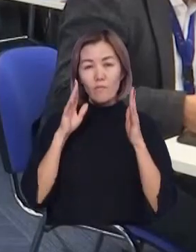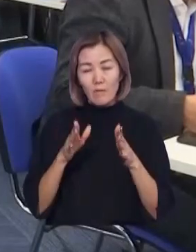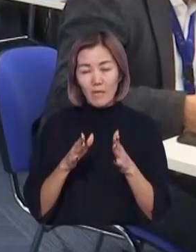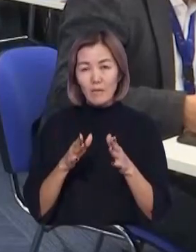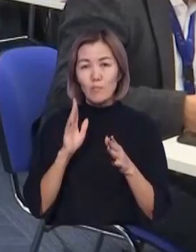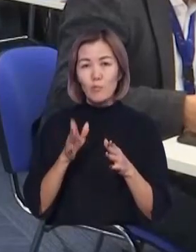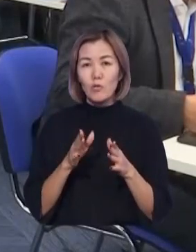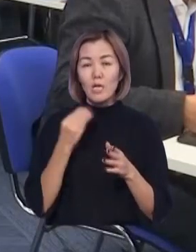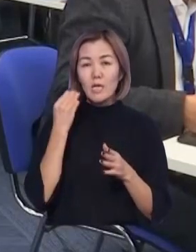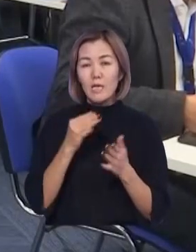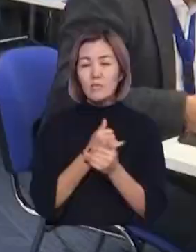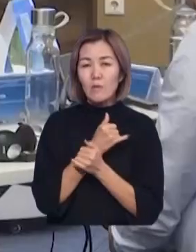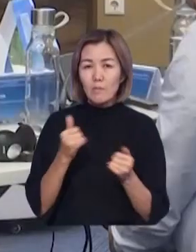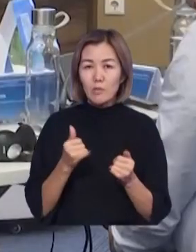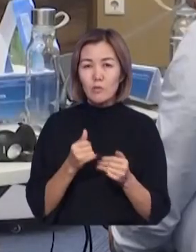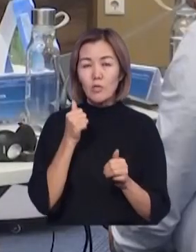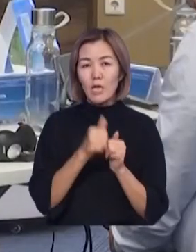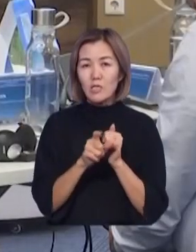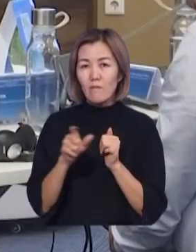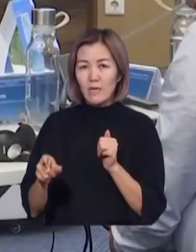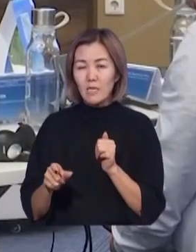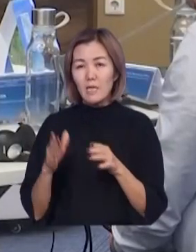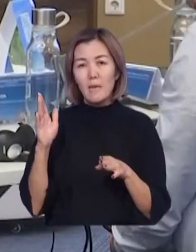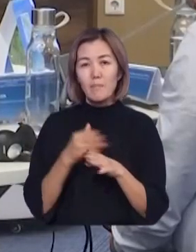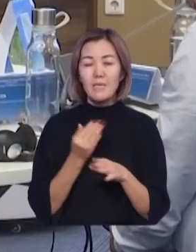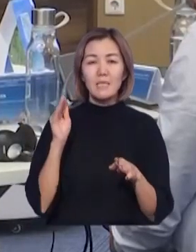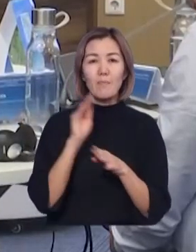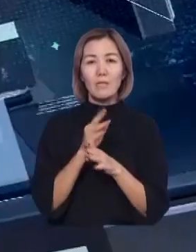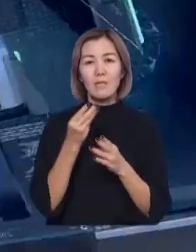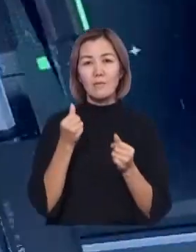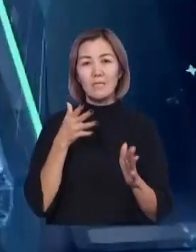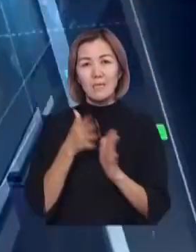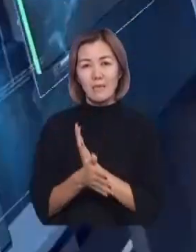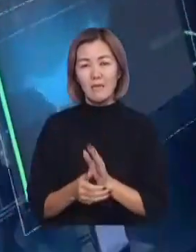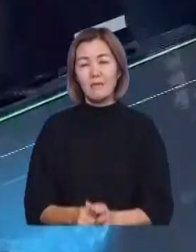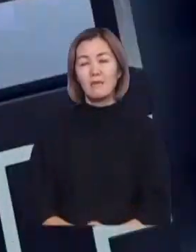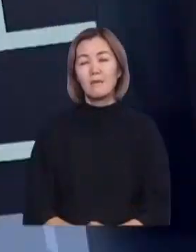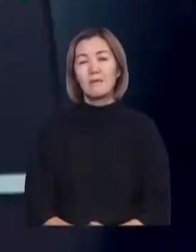уделено качественному обслуживанию каждого гражданина без дополнительных финансовых